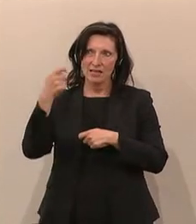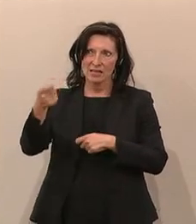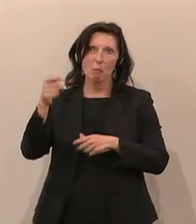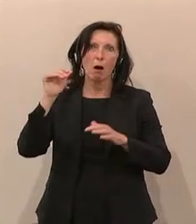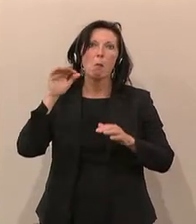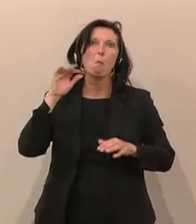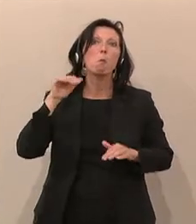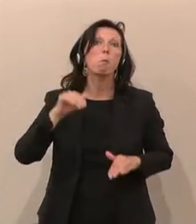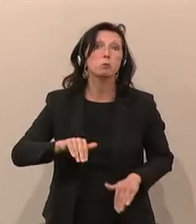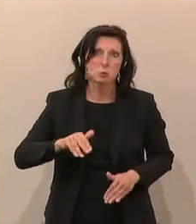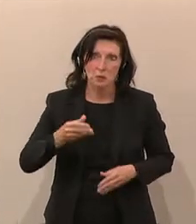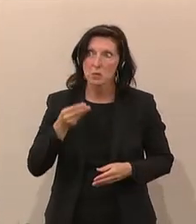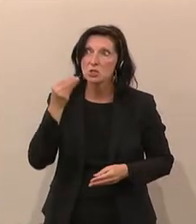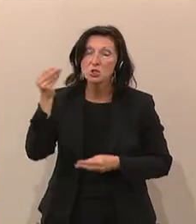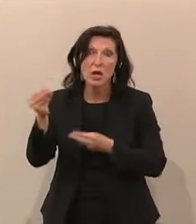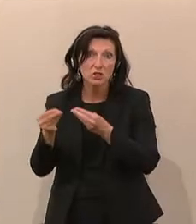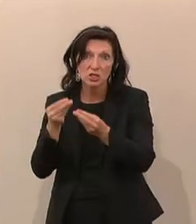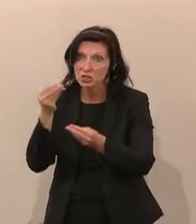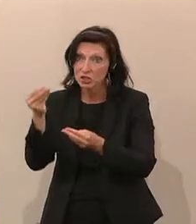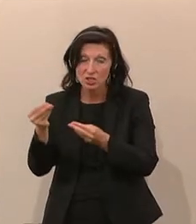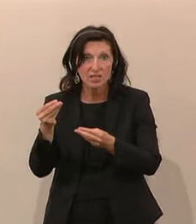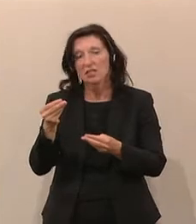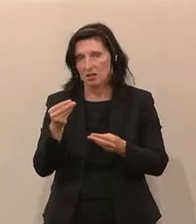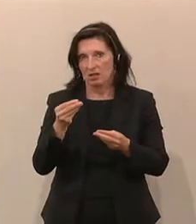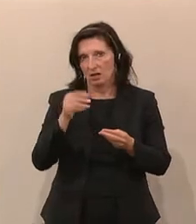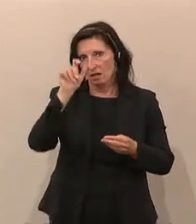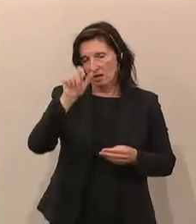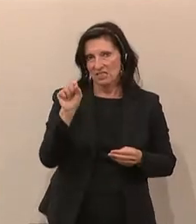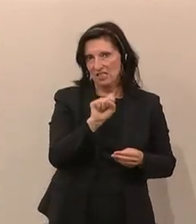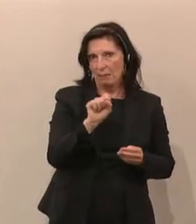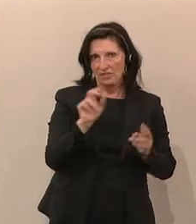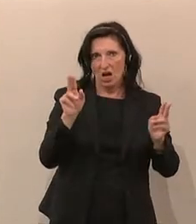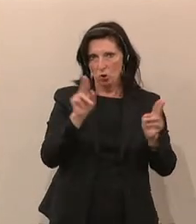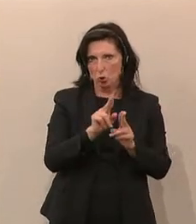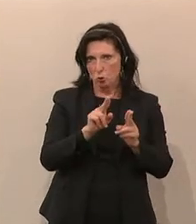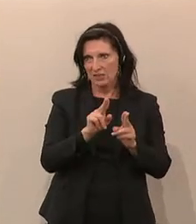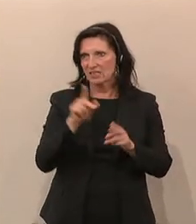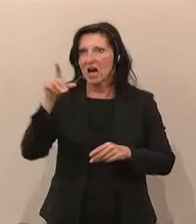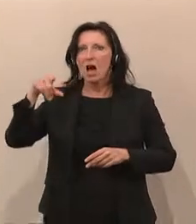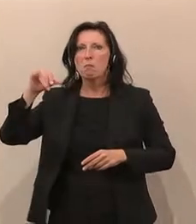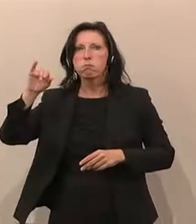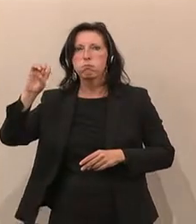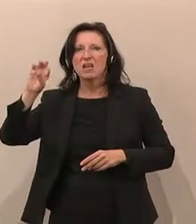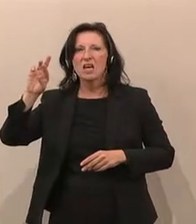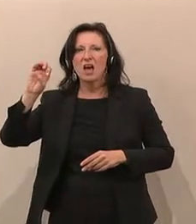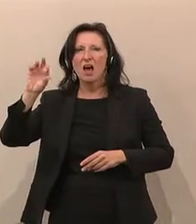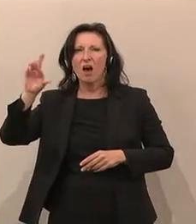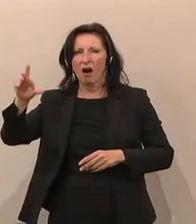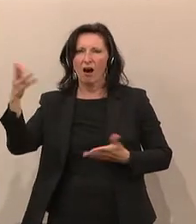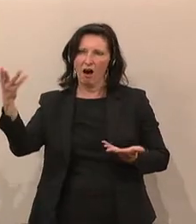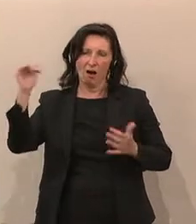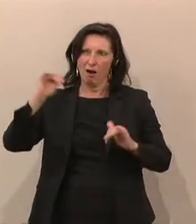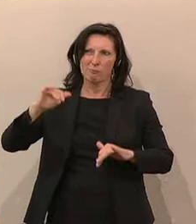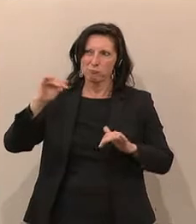muss. Sebastian Kurz steht Herrn Bierer und anderen Großspendern im Wahlkampf in der Schuld und revanchiert sich